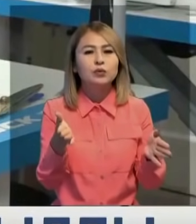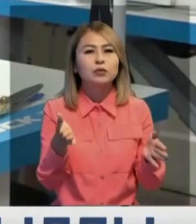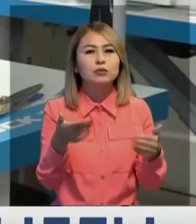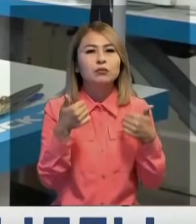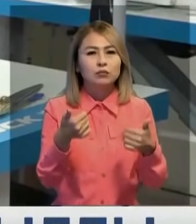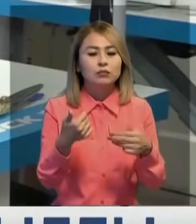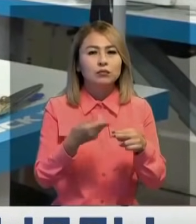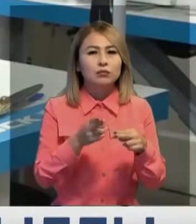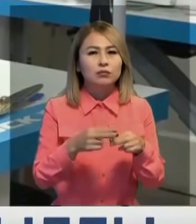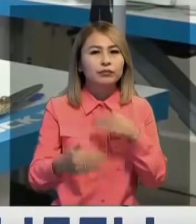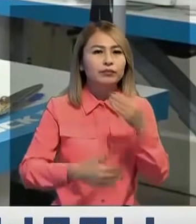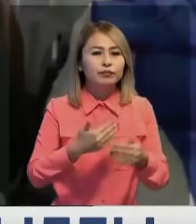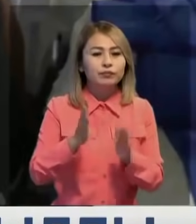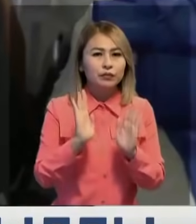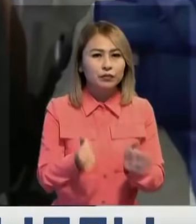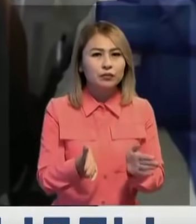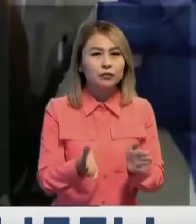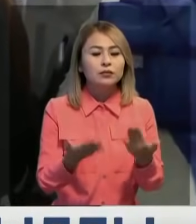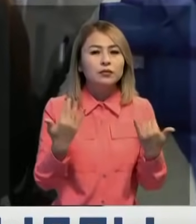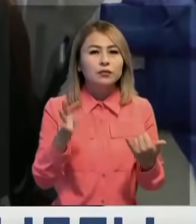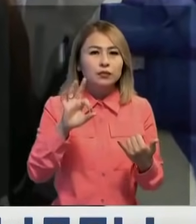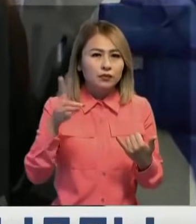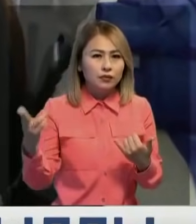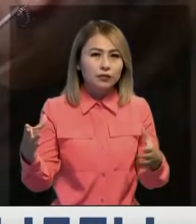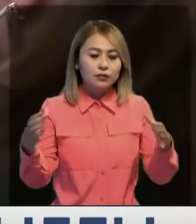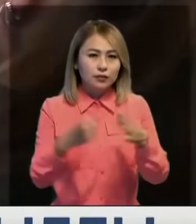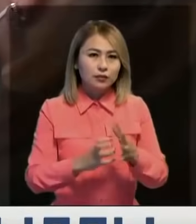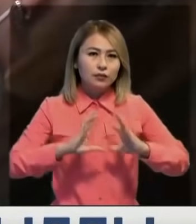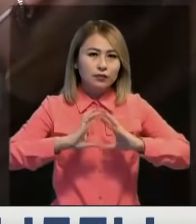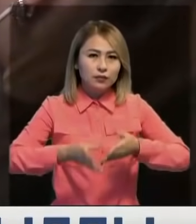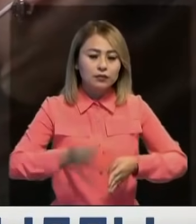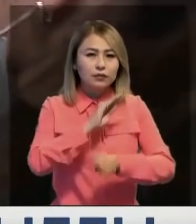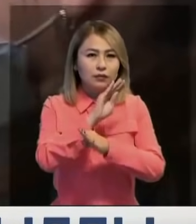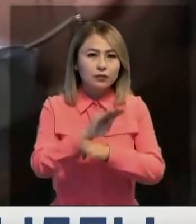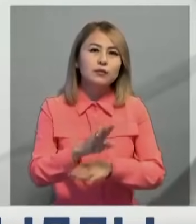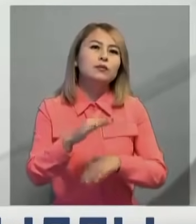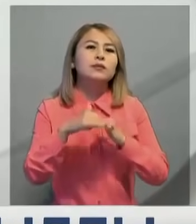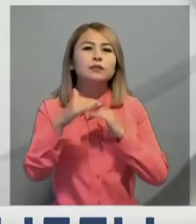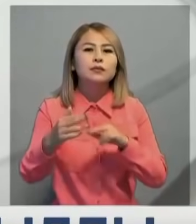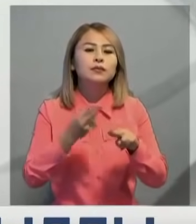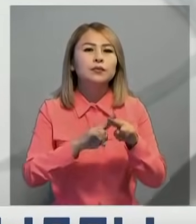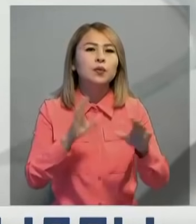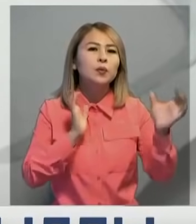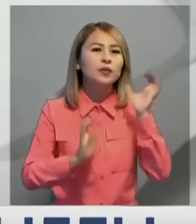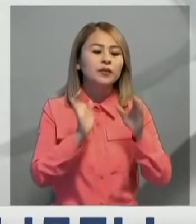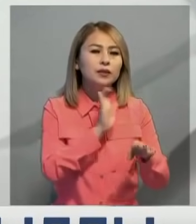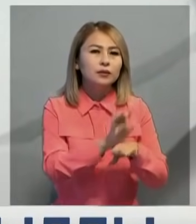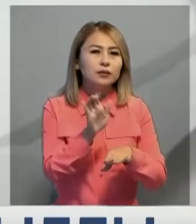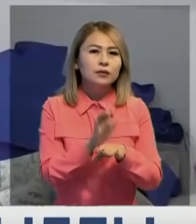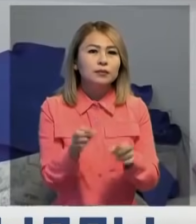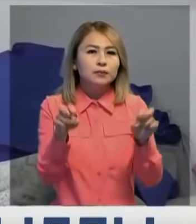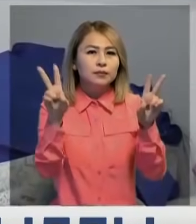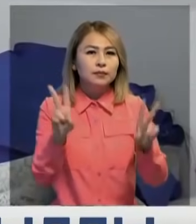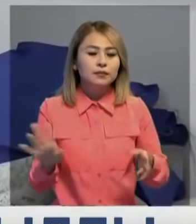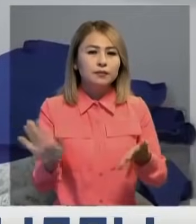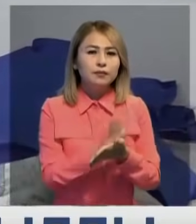Жақсы жетістікке жететінімізді. Әлеуметтік жоба халықаралық ұйымдар және жергілікті университет қолдауымен жүзеге асқан. Арнайы бөлінген